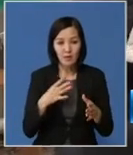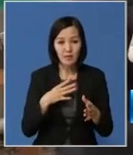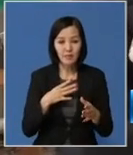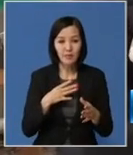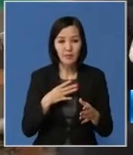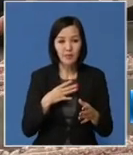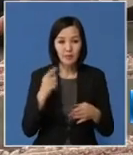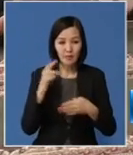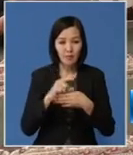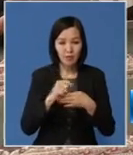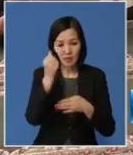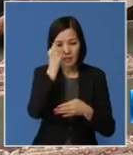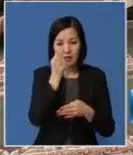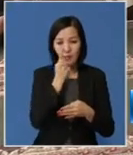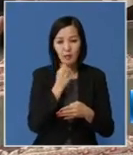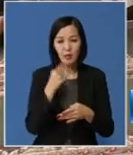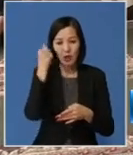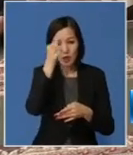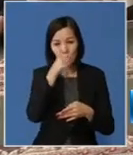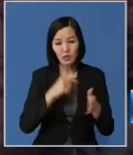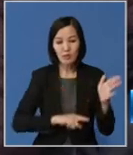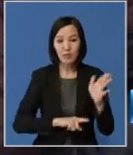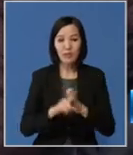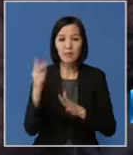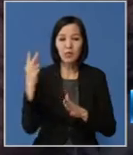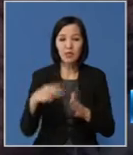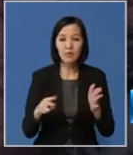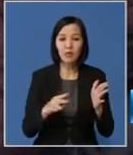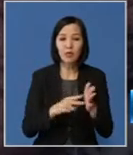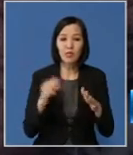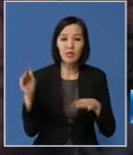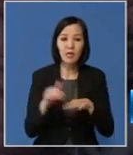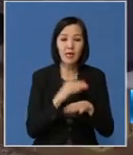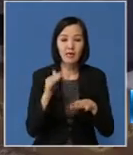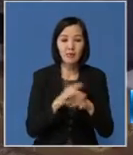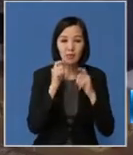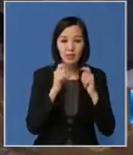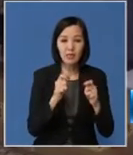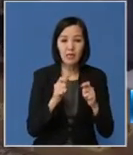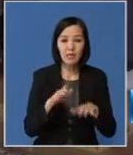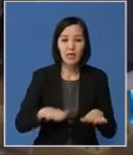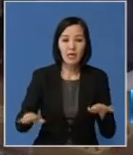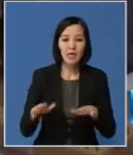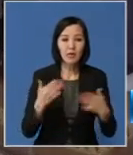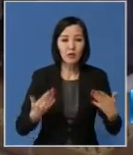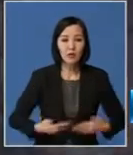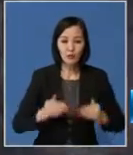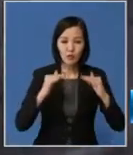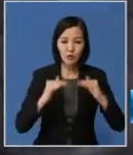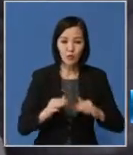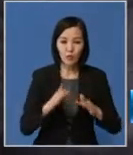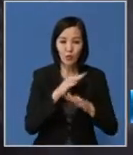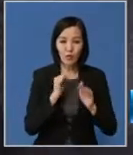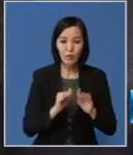разы болсын осы мешке. Жалпы жыл басынан бері 27 адам қайырымдылық зекет берген. Олар аудандағы тұрмыс жағдайы төмен, көп